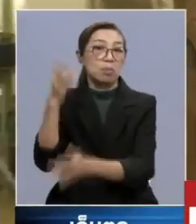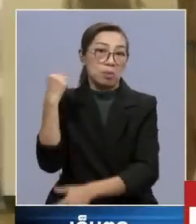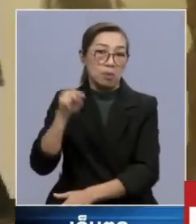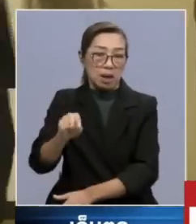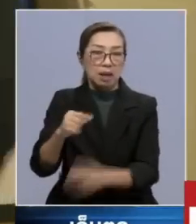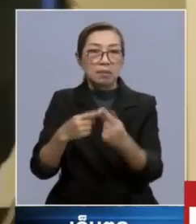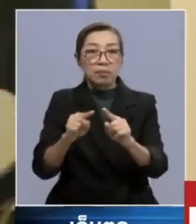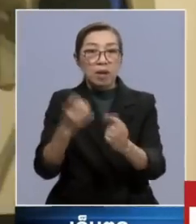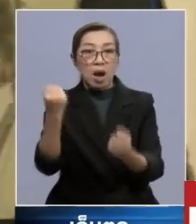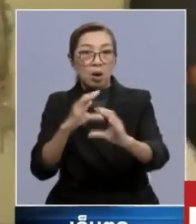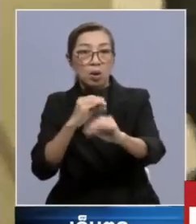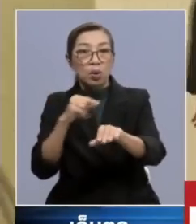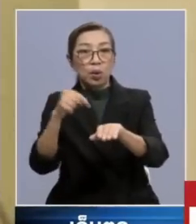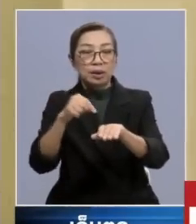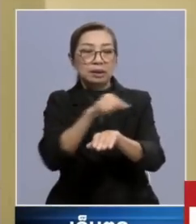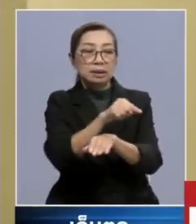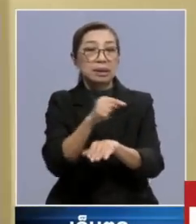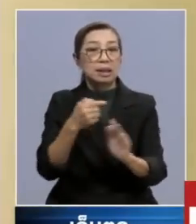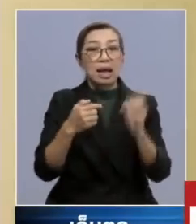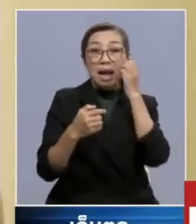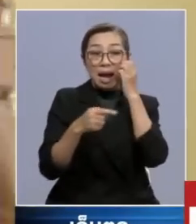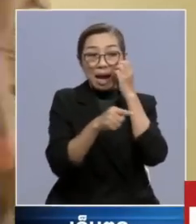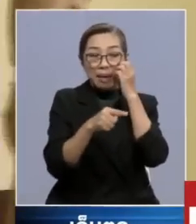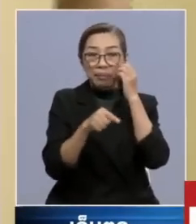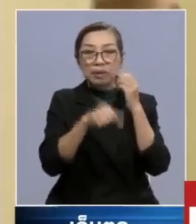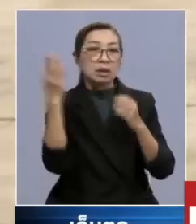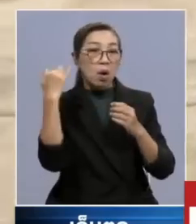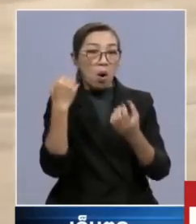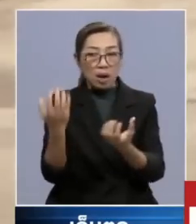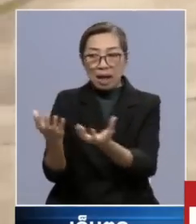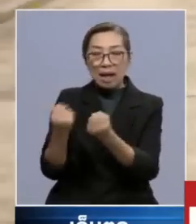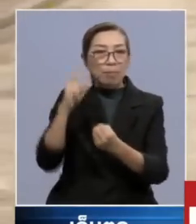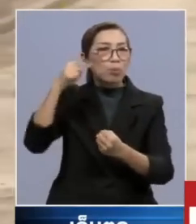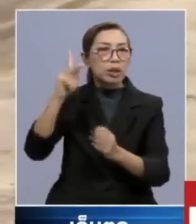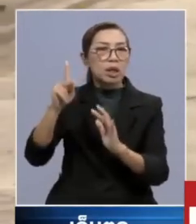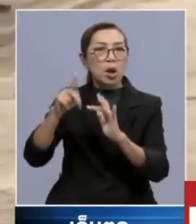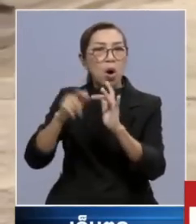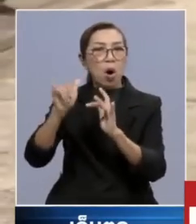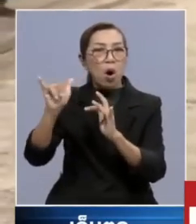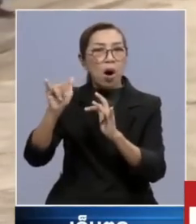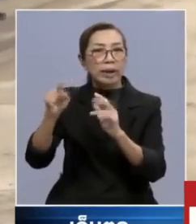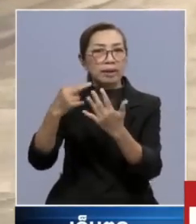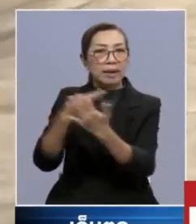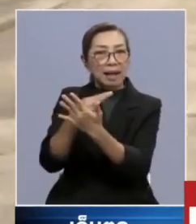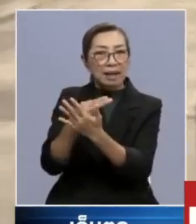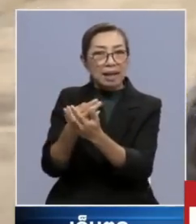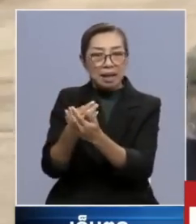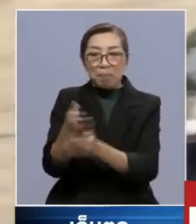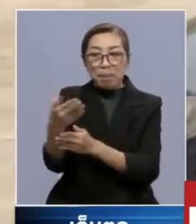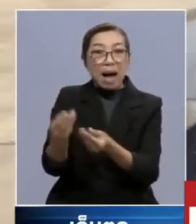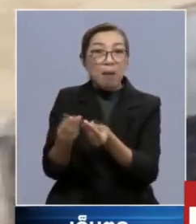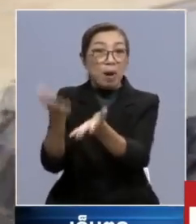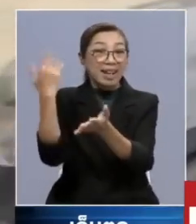ถุพยานจากรถเก๋งสีบอลคันที่แอมใช้ขับรถพาก้อยไปปล่อยปลาที่ท่าน้ำบ้านโป่งจังหวัดราชบุรีเนี่ยนะ